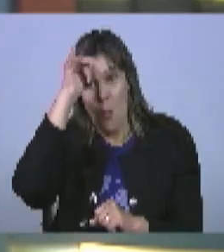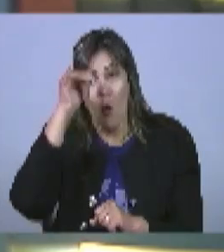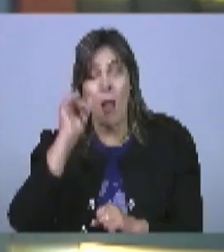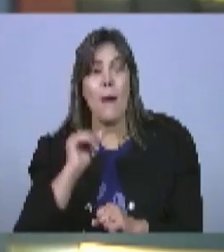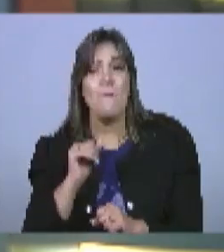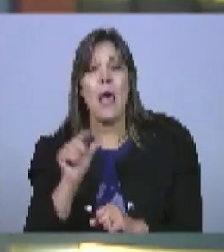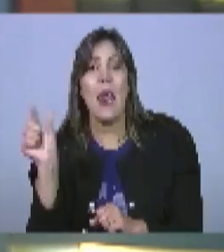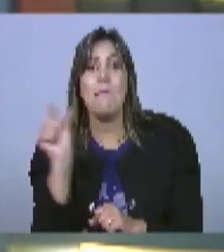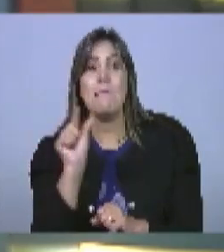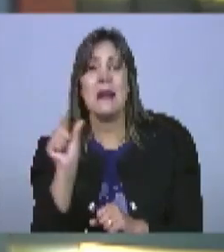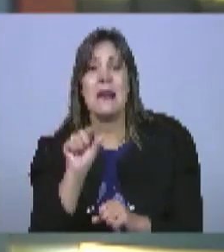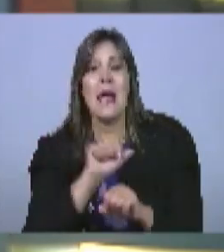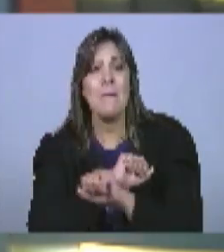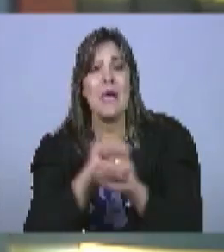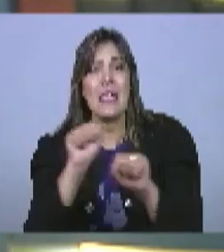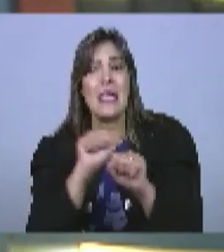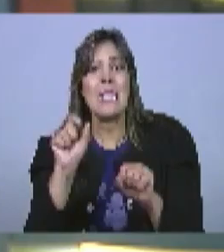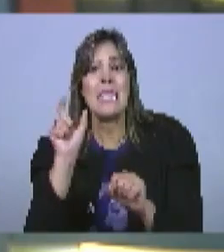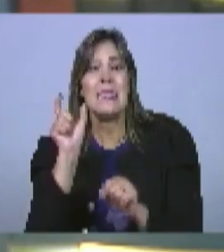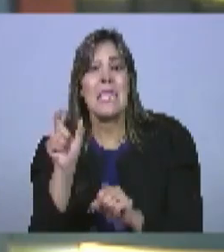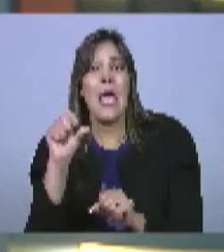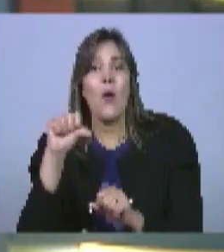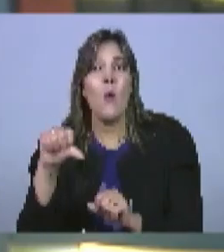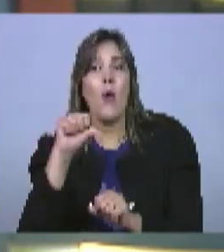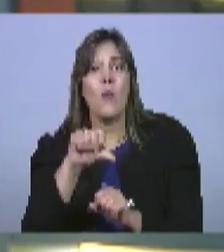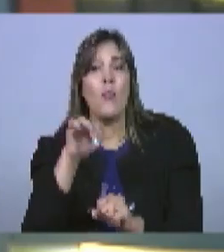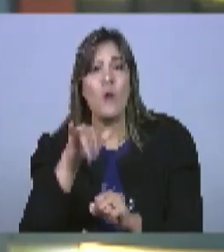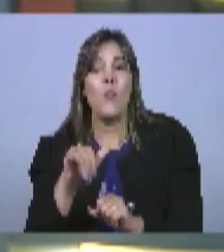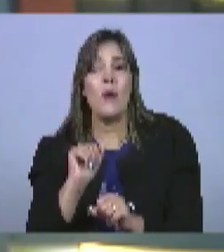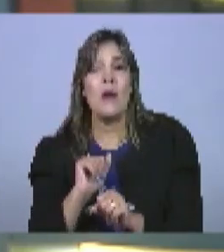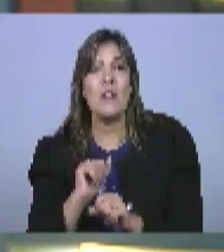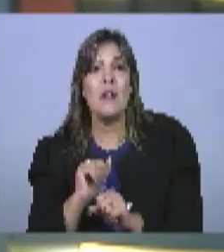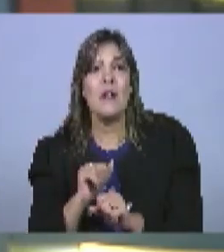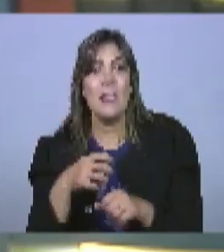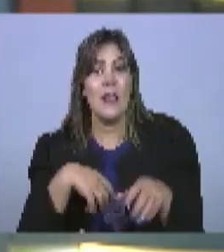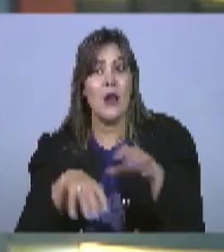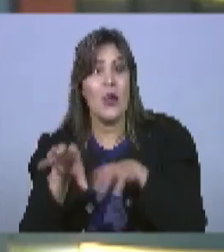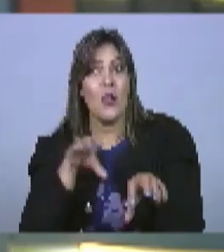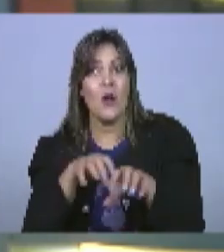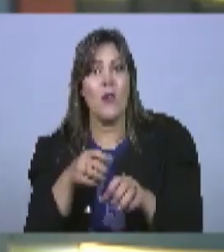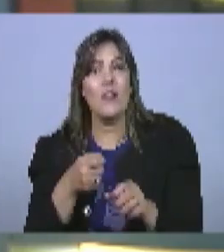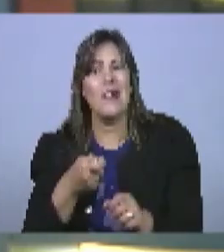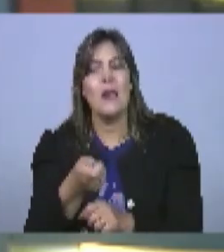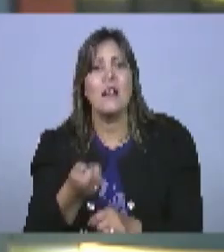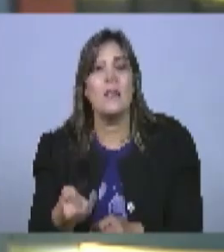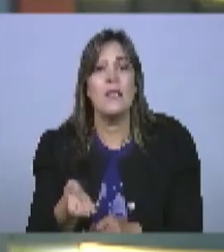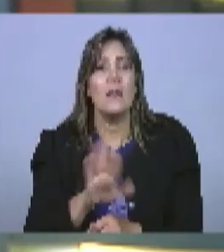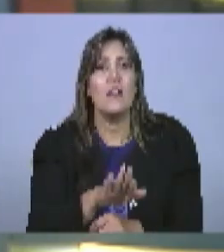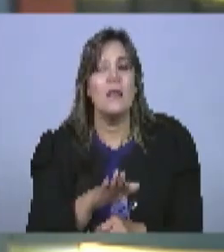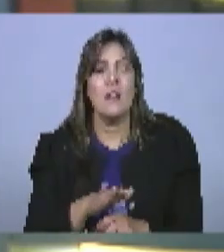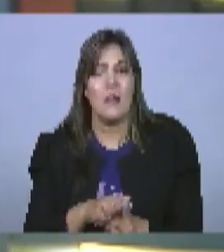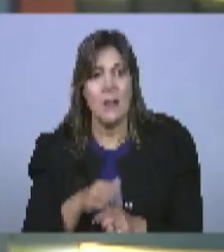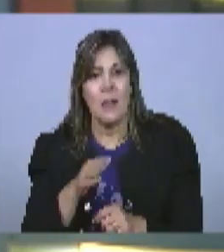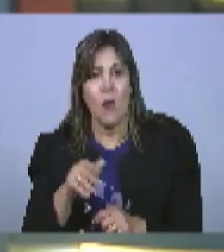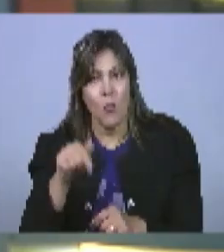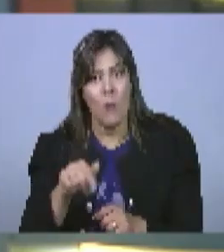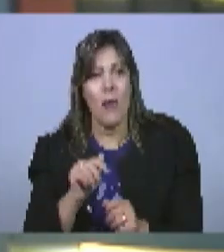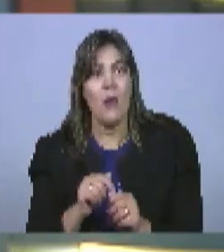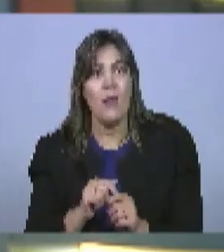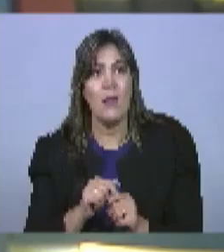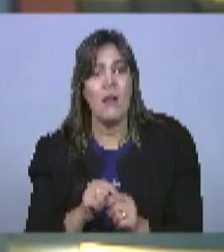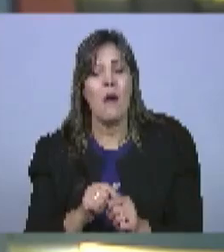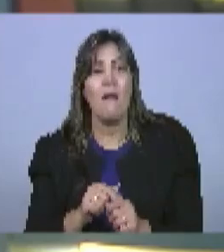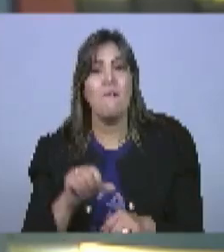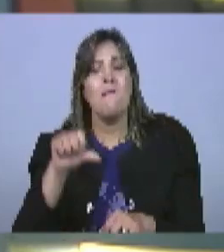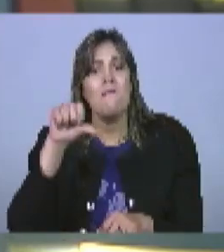البرنامج النووي الايراني تعرض للاغتيال عن طريق سلاح موجه من بعد ده كان في قلب